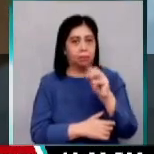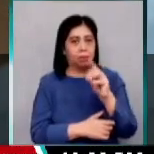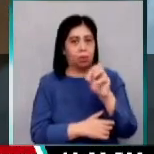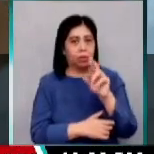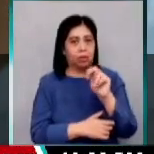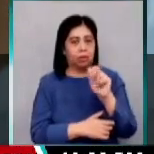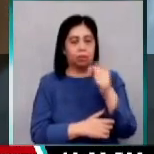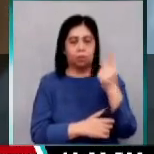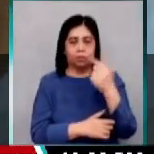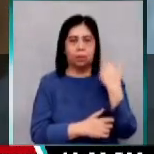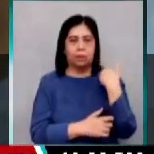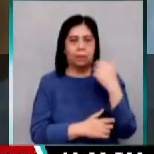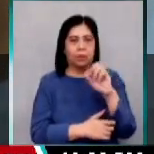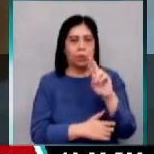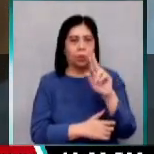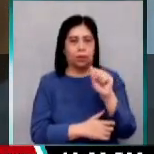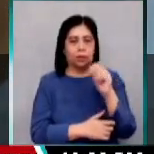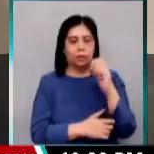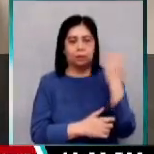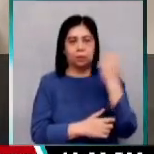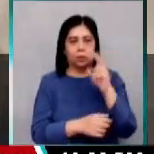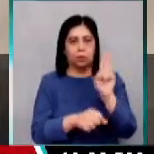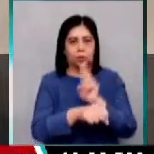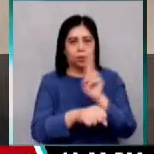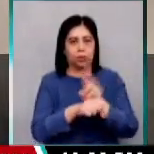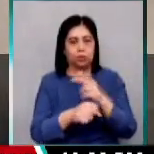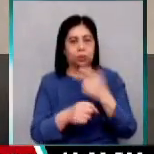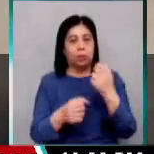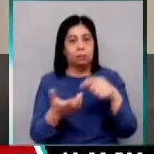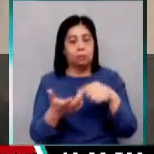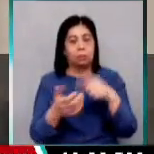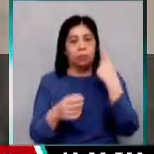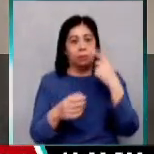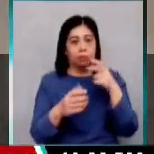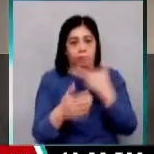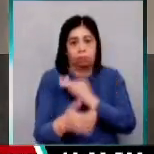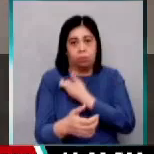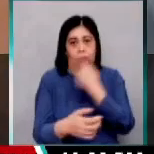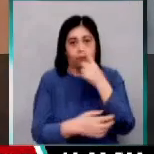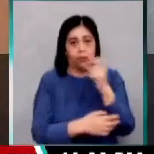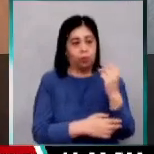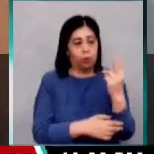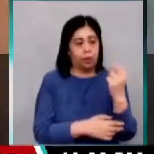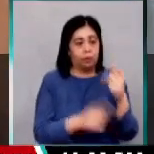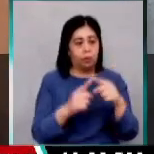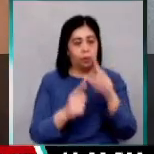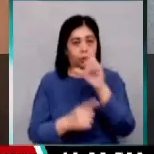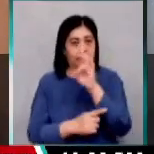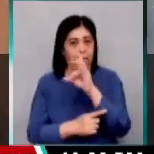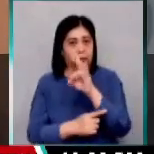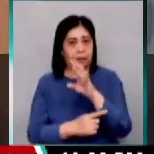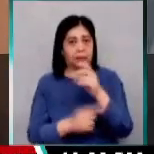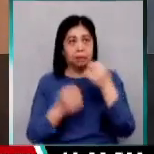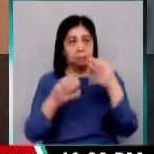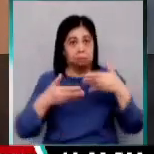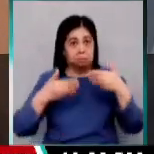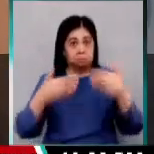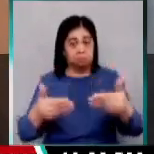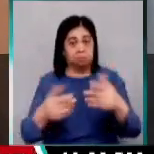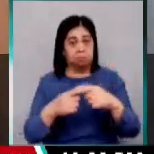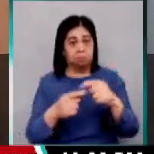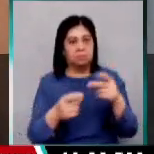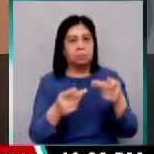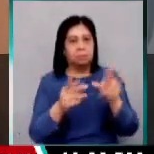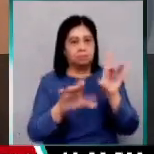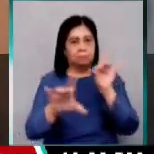use authorization para ibakuna sa edad 12 to 17. Kapag may go signal na sa mga piling rehiyon daw muna gaya